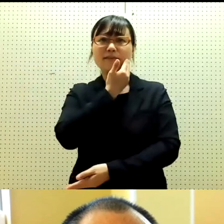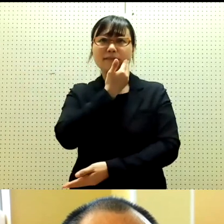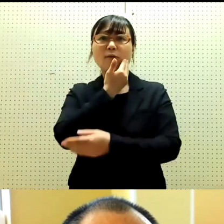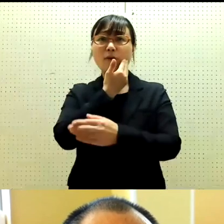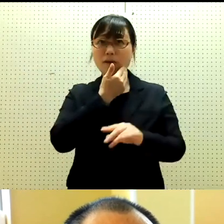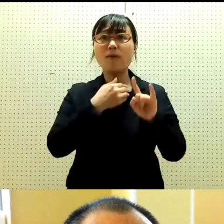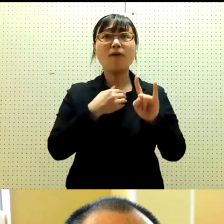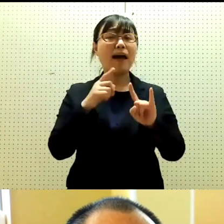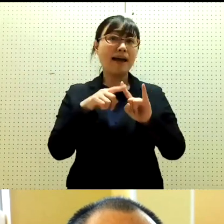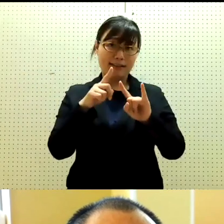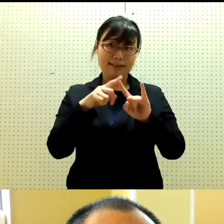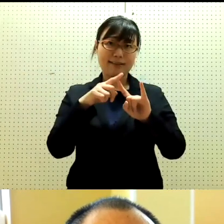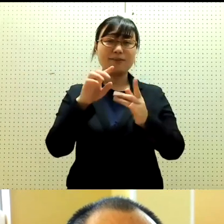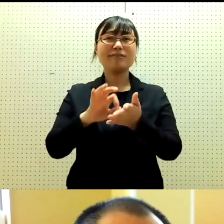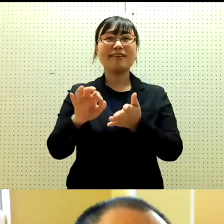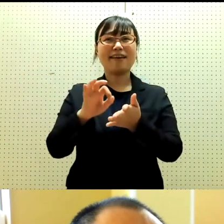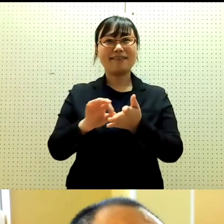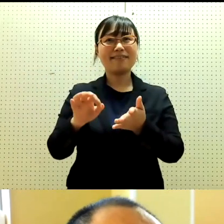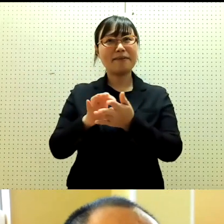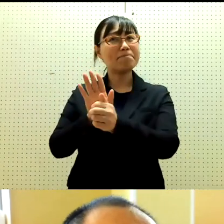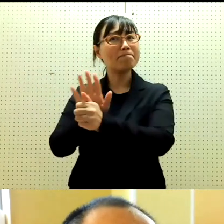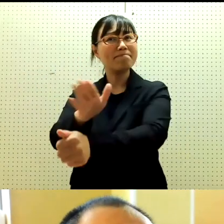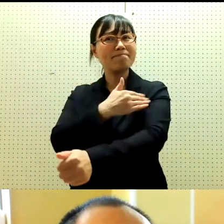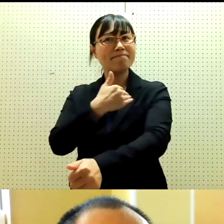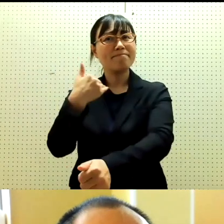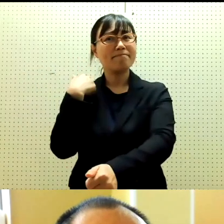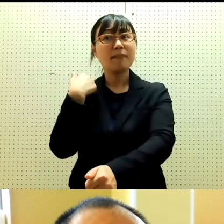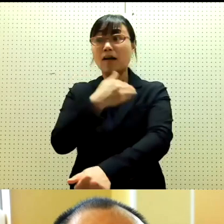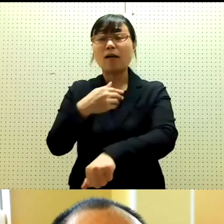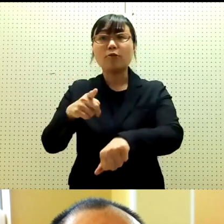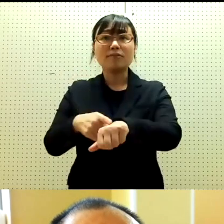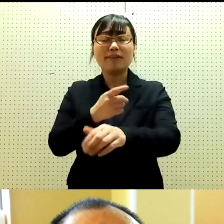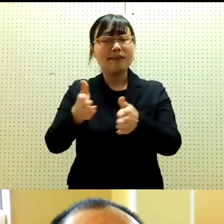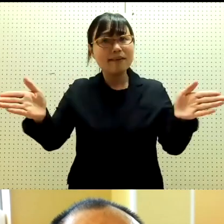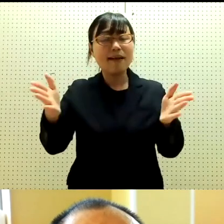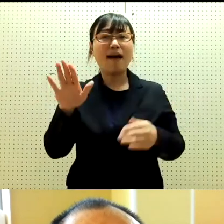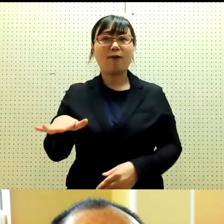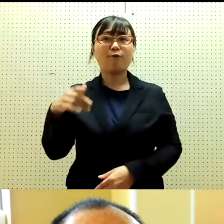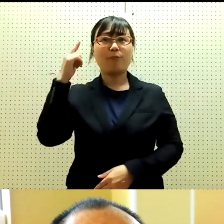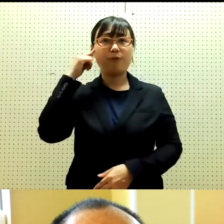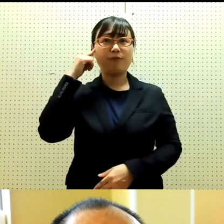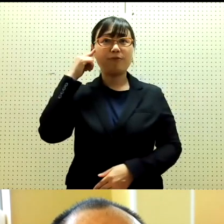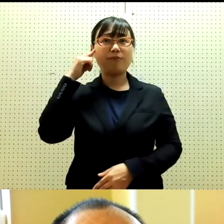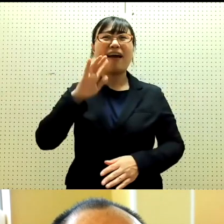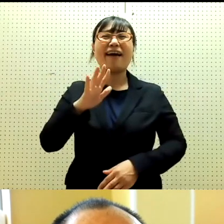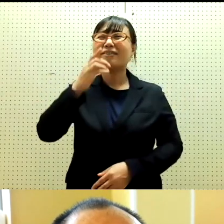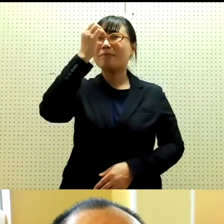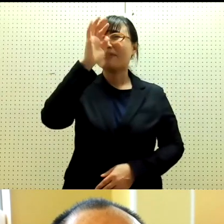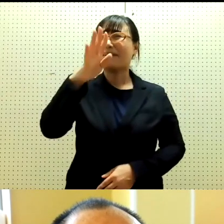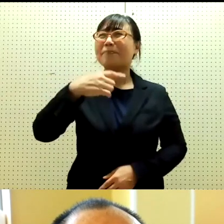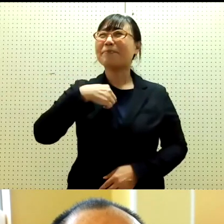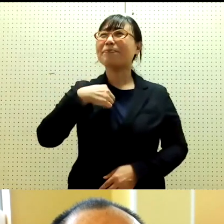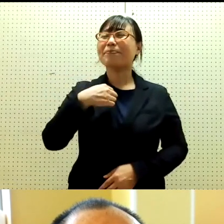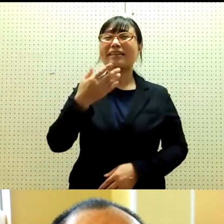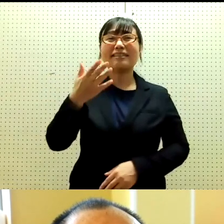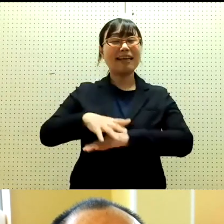行えることっていうのはね大きな可能性があるとは思うんですけれども、すいません、僕ね最初の会議に、ね、ちゃんと聞いて半分くらいしか聞け